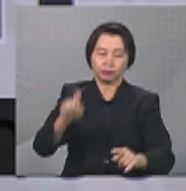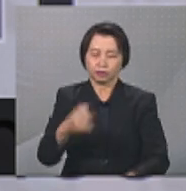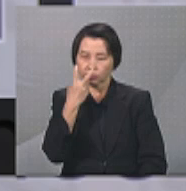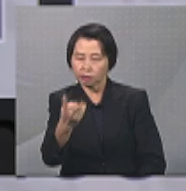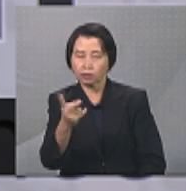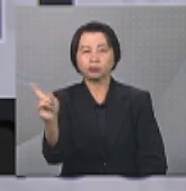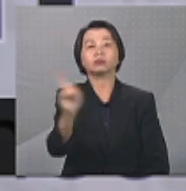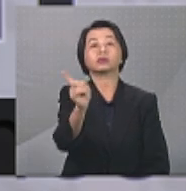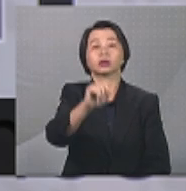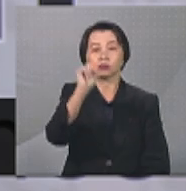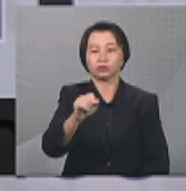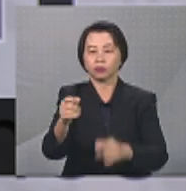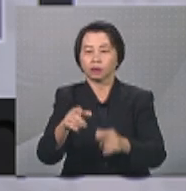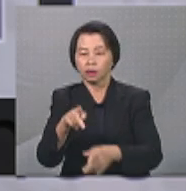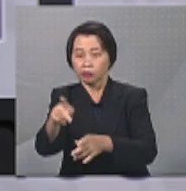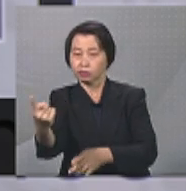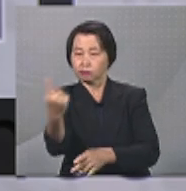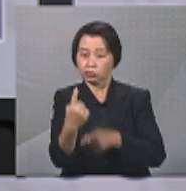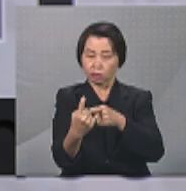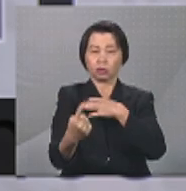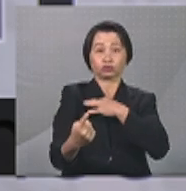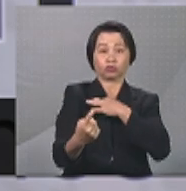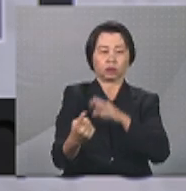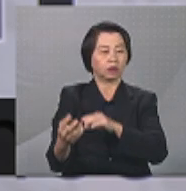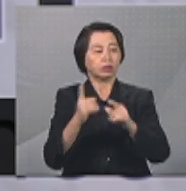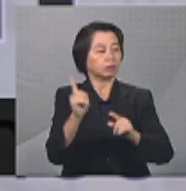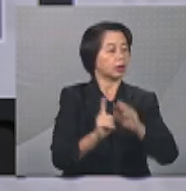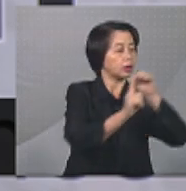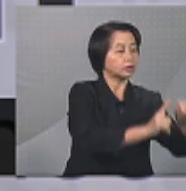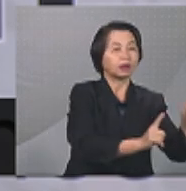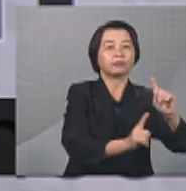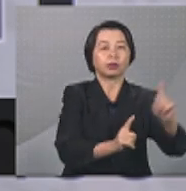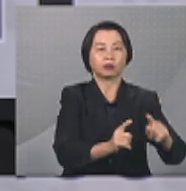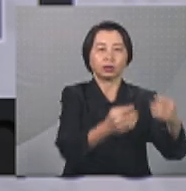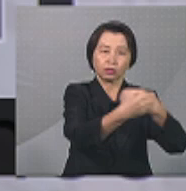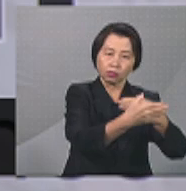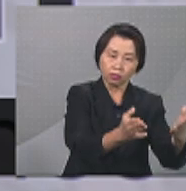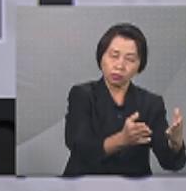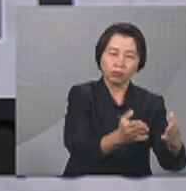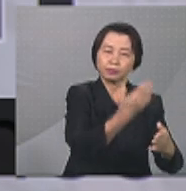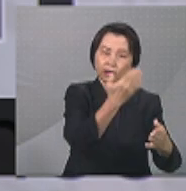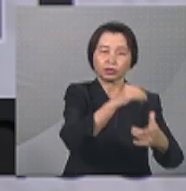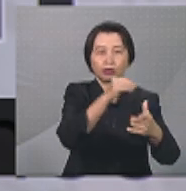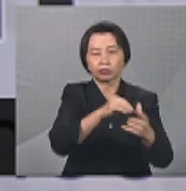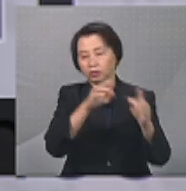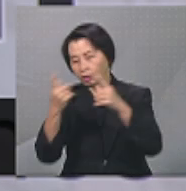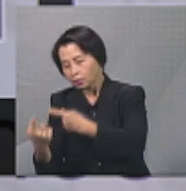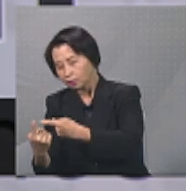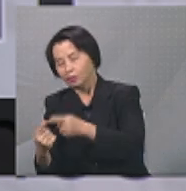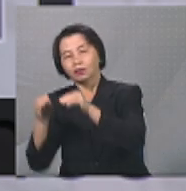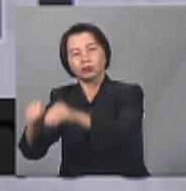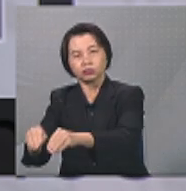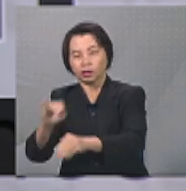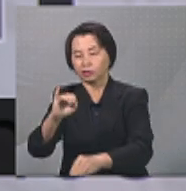di mana boleh kita tempatkan mereka, sama ada di ward, di ICU ataupun di tempat-tempat yang sesuai. Dan kita kena